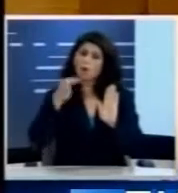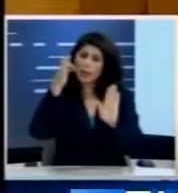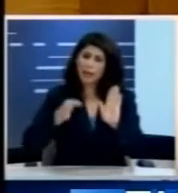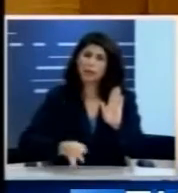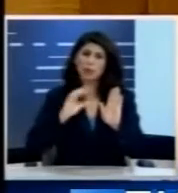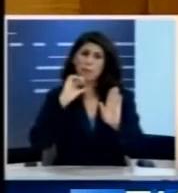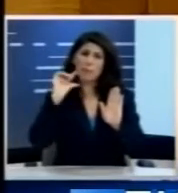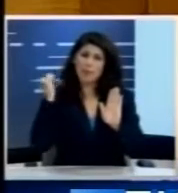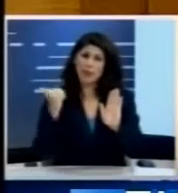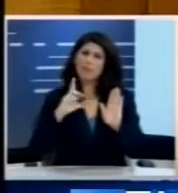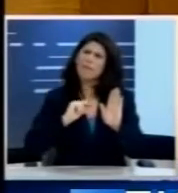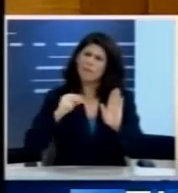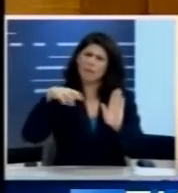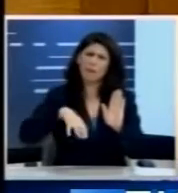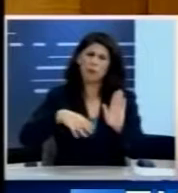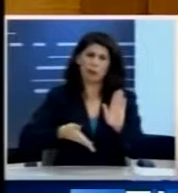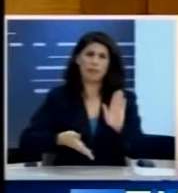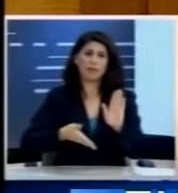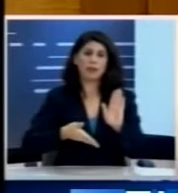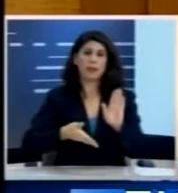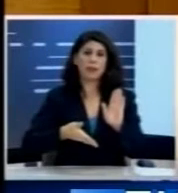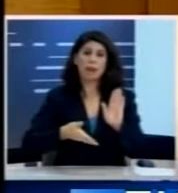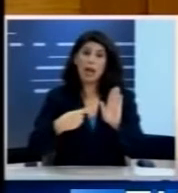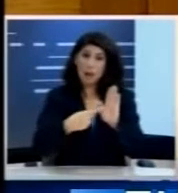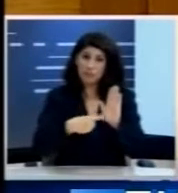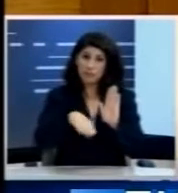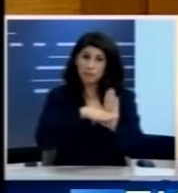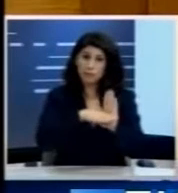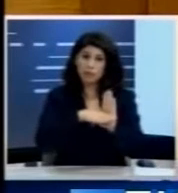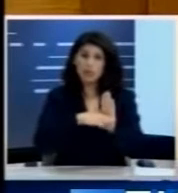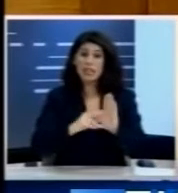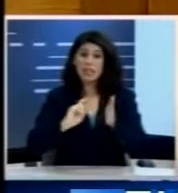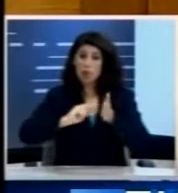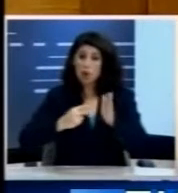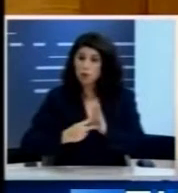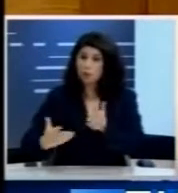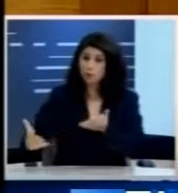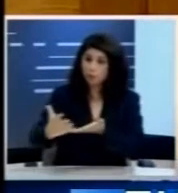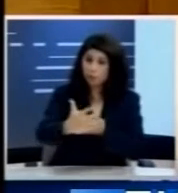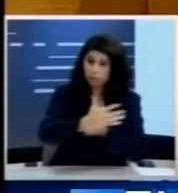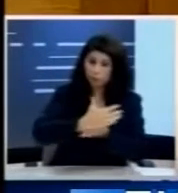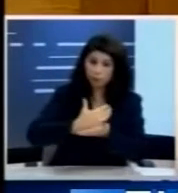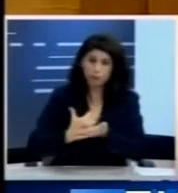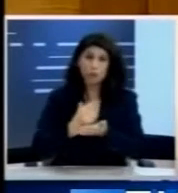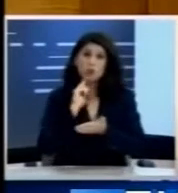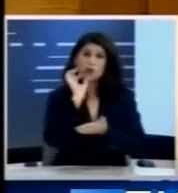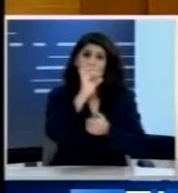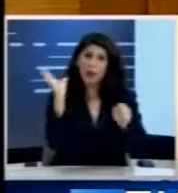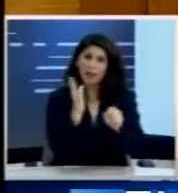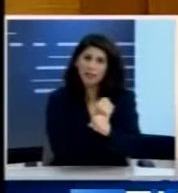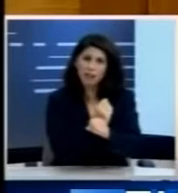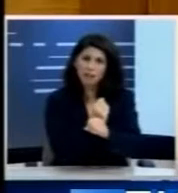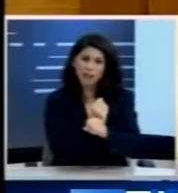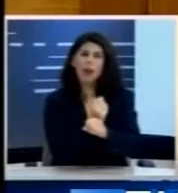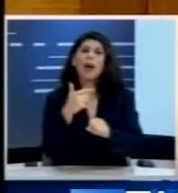ακριβώς πέρυσι τέτοιο καιρό, από την υπεραπόδοση της οικονομίας και την υπερκάλυψη των στόχων και